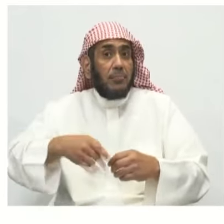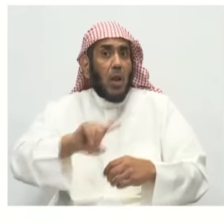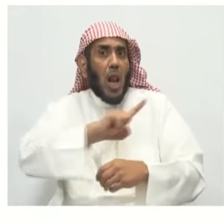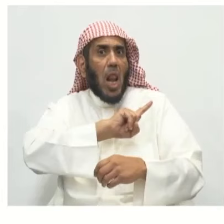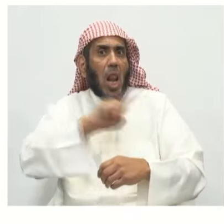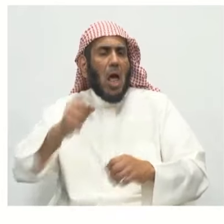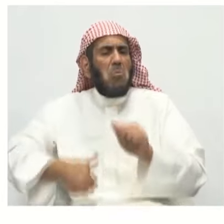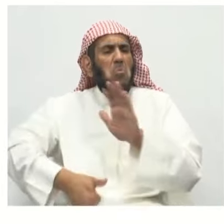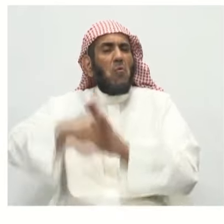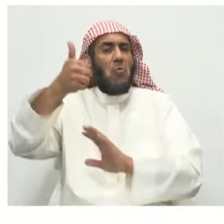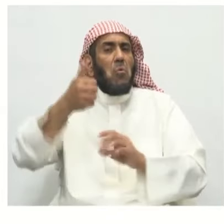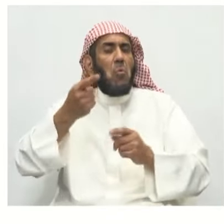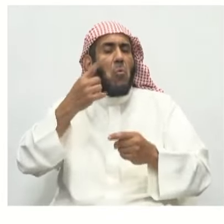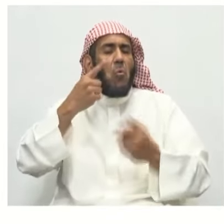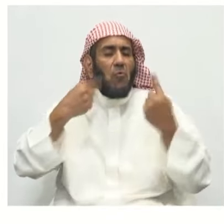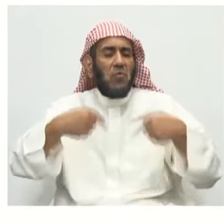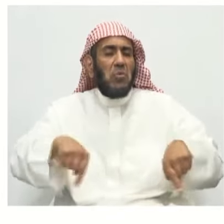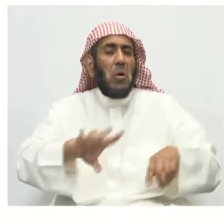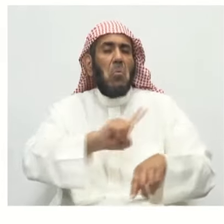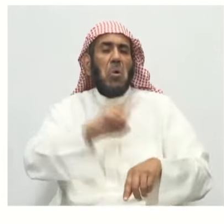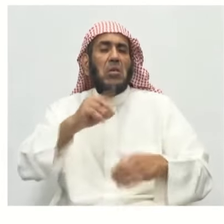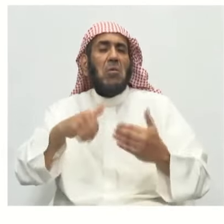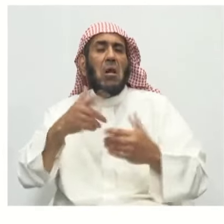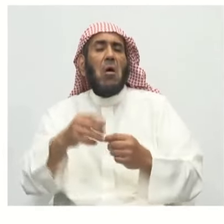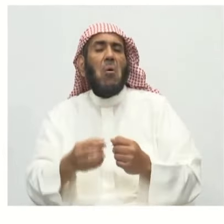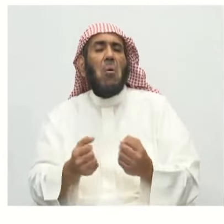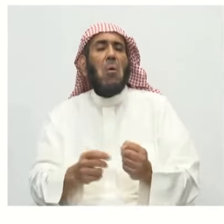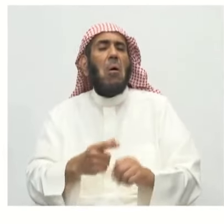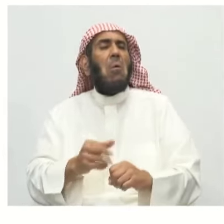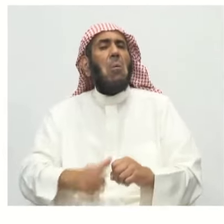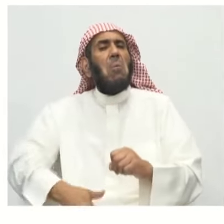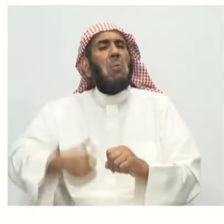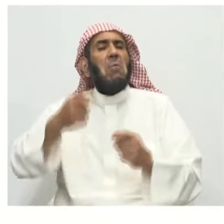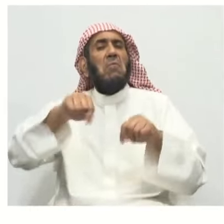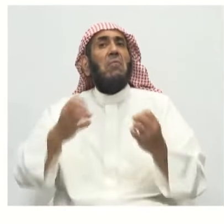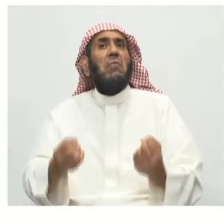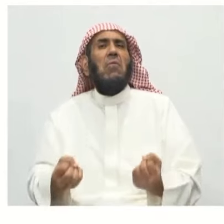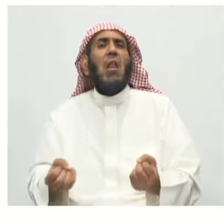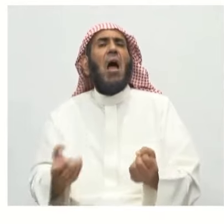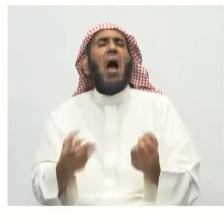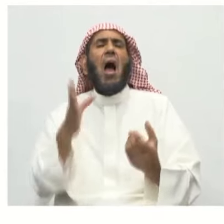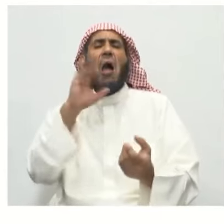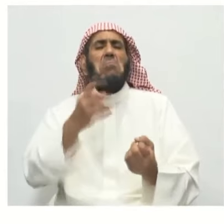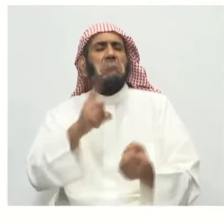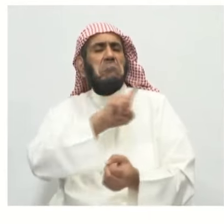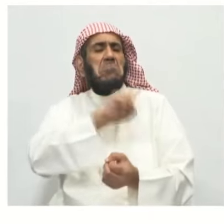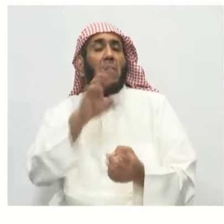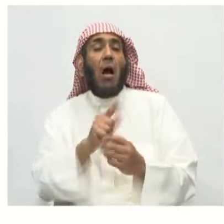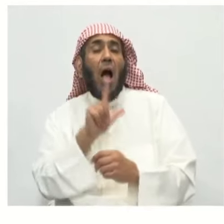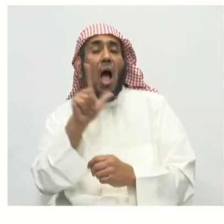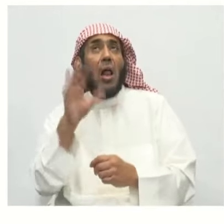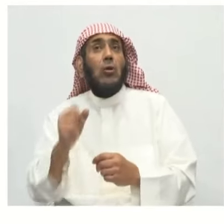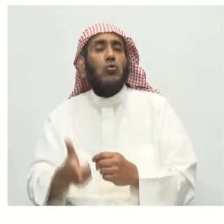يفلح في الدنيا وليس له نصيب في الاخره قال